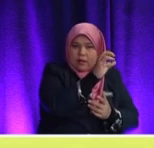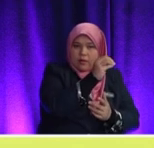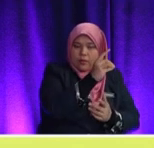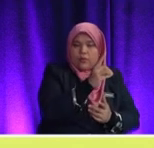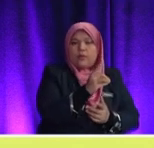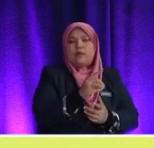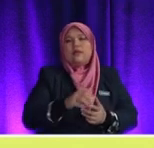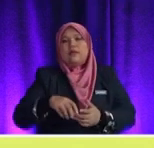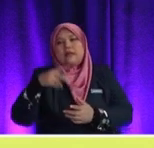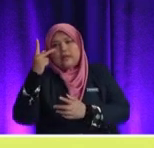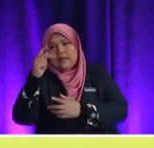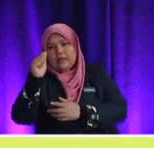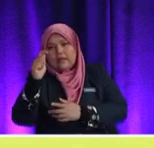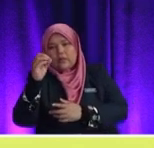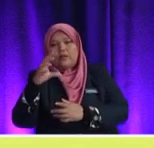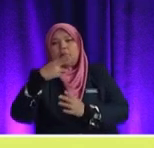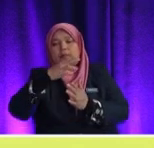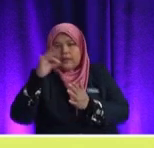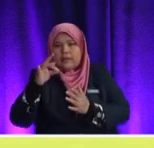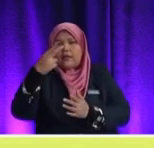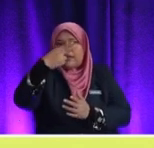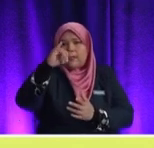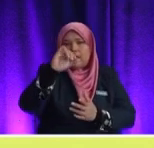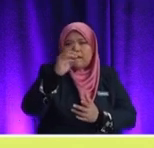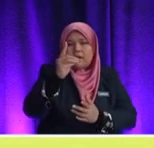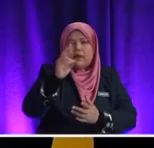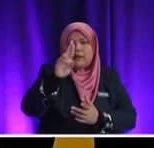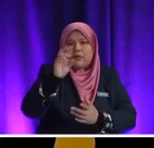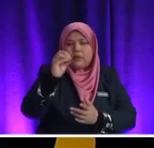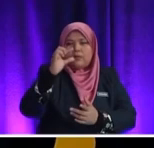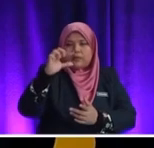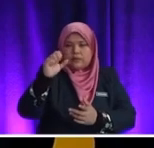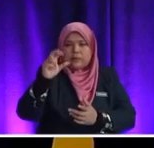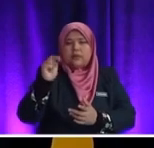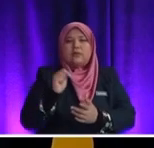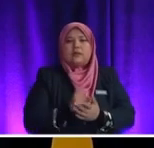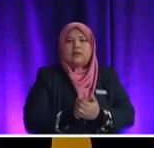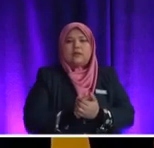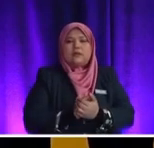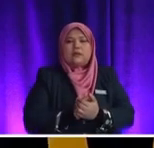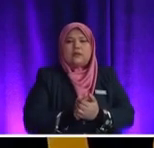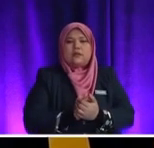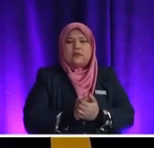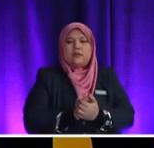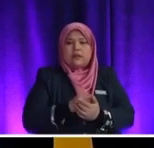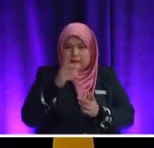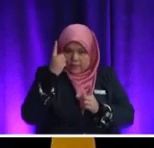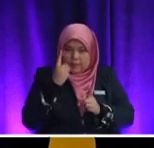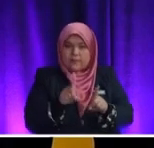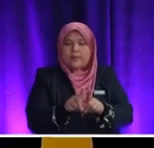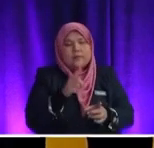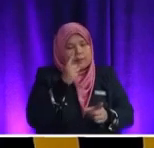adalah AEON hydrojet ini kerana zamo seperti yang Chan sebutkan tadi Emang jawaban yang tepat